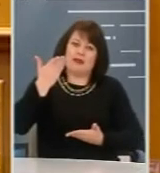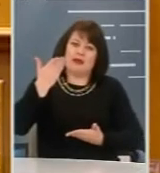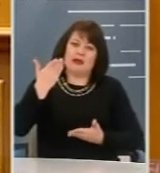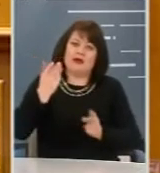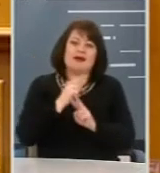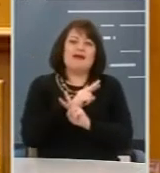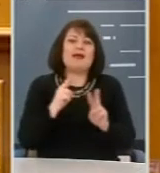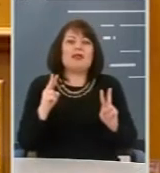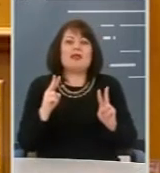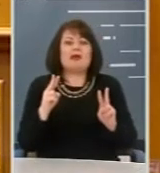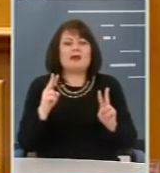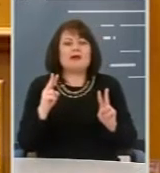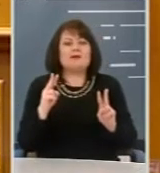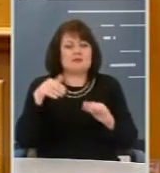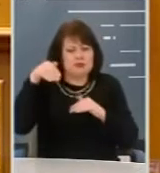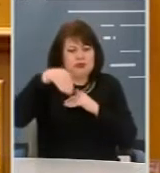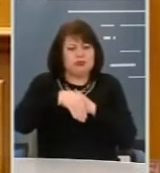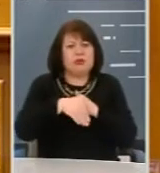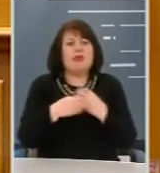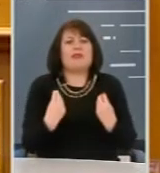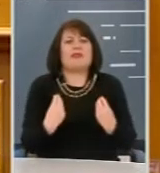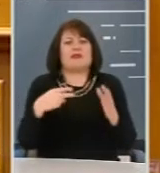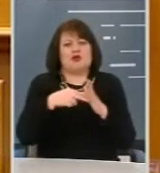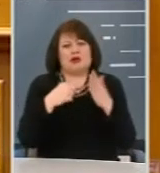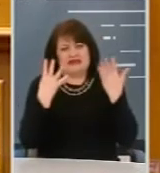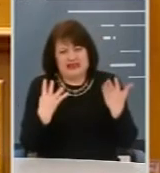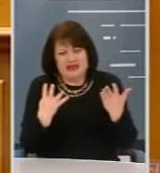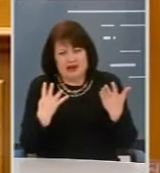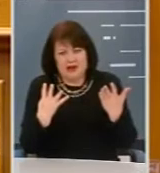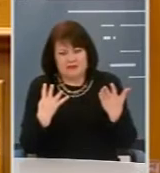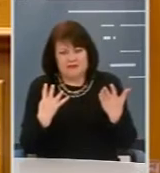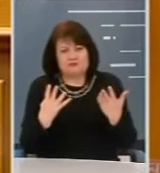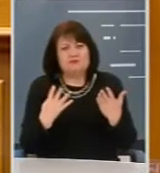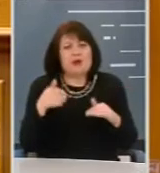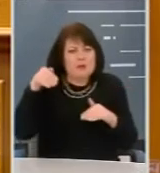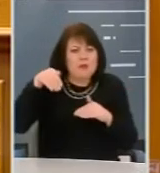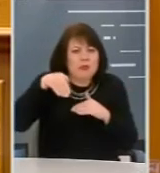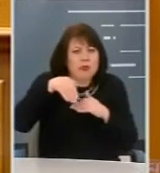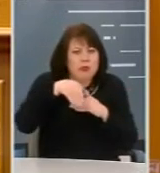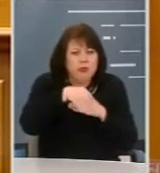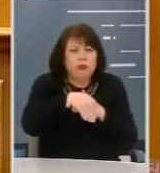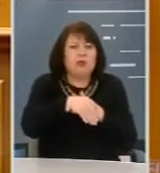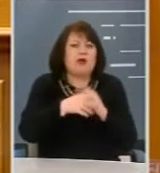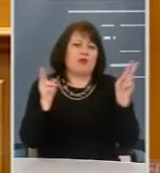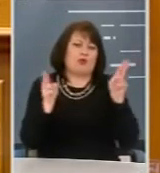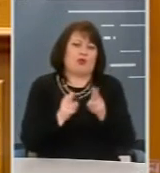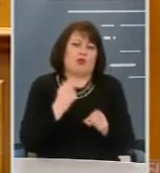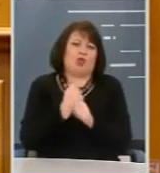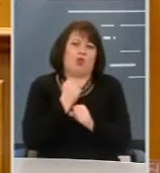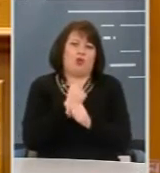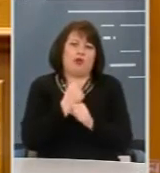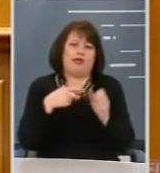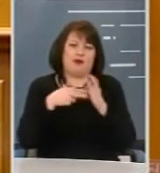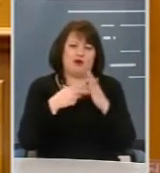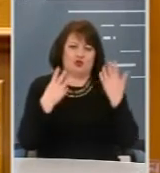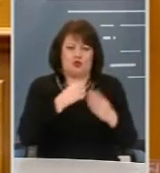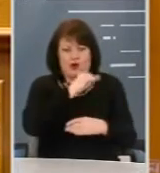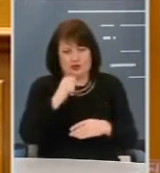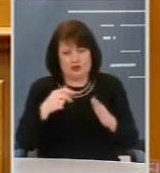καθαρή αρνητική θέση το 2007, το 2009, αλλά και πτώση του κύκλου εργασιών από το 2008 ως